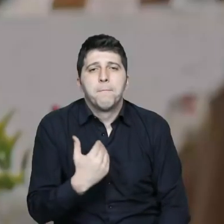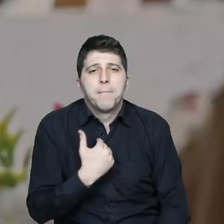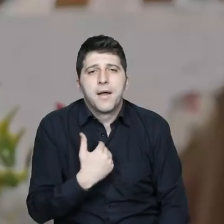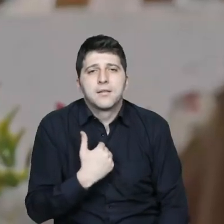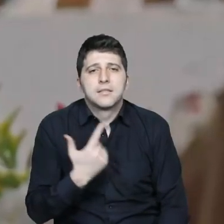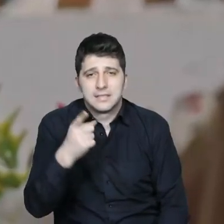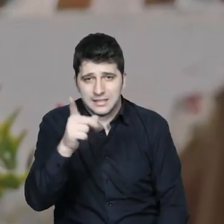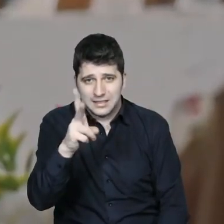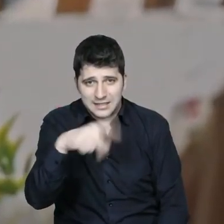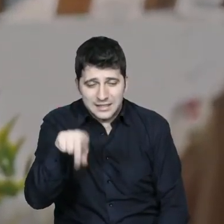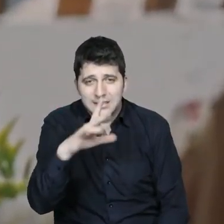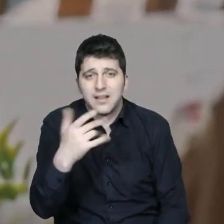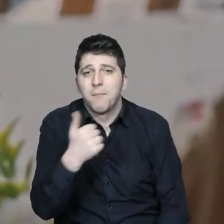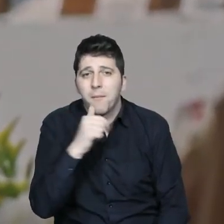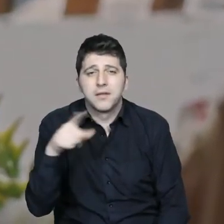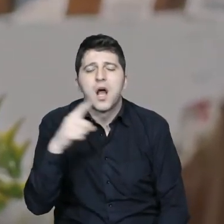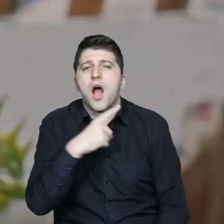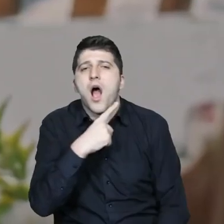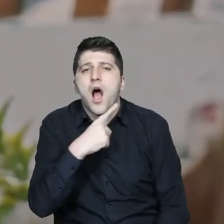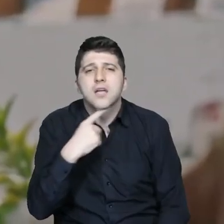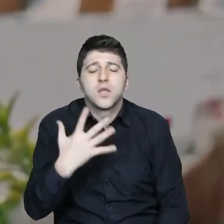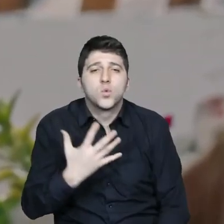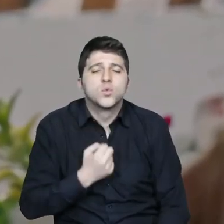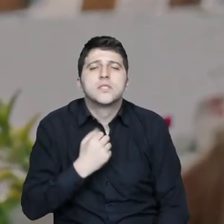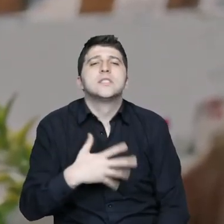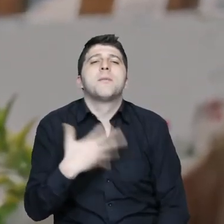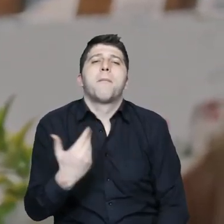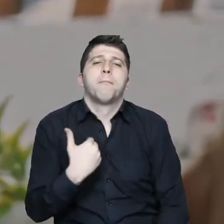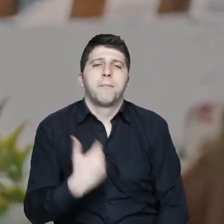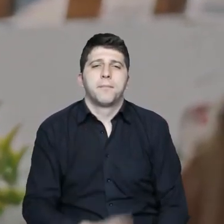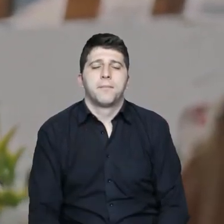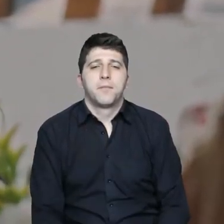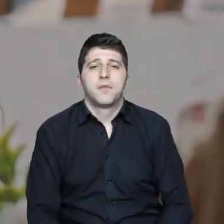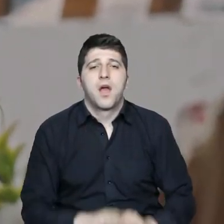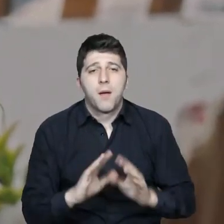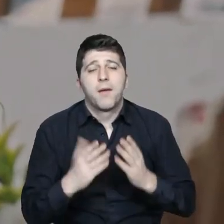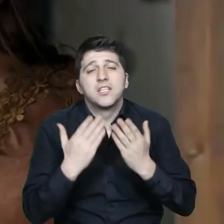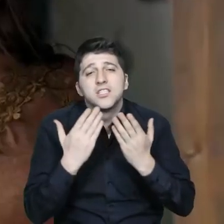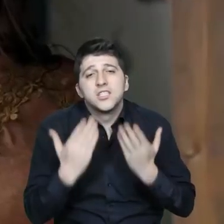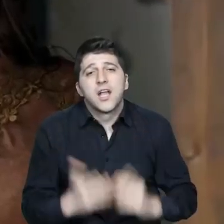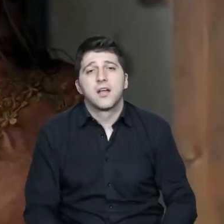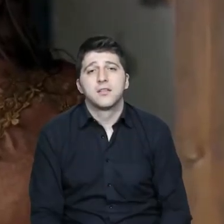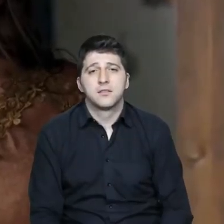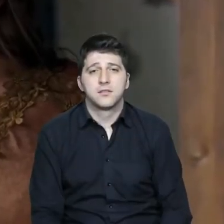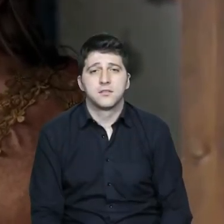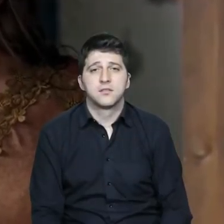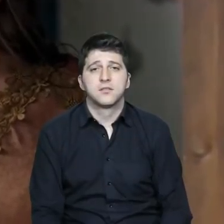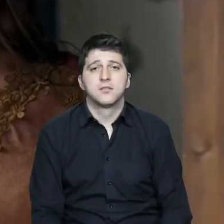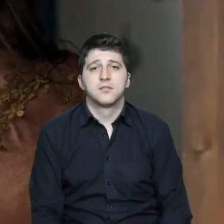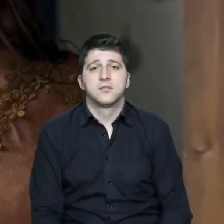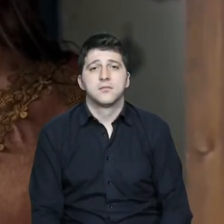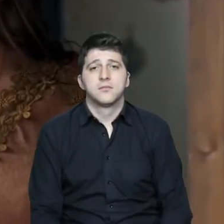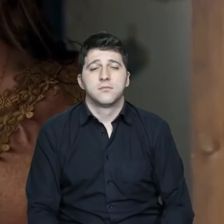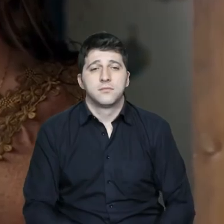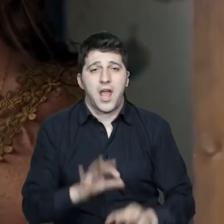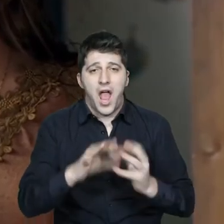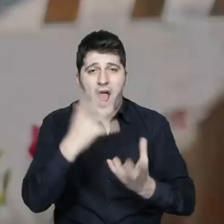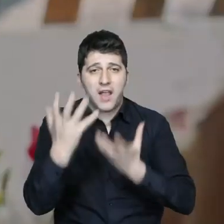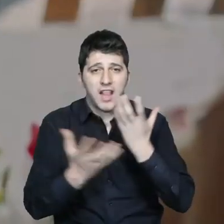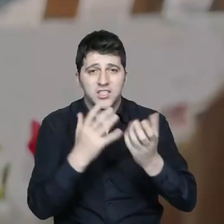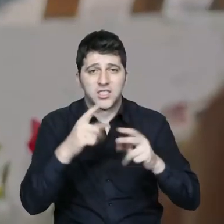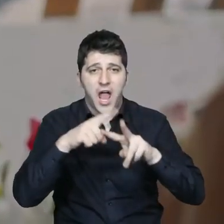ne sizin ne de babanızın asla canı yansın istemem. Ama işte ateş... Alev'ine değdi mi yakıyor